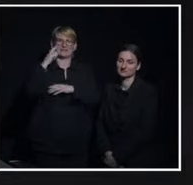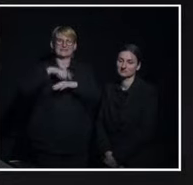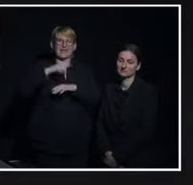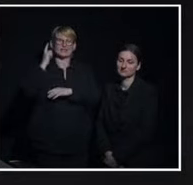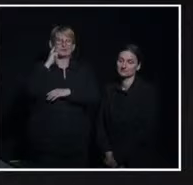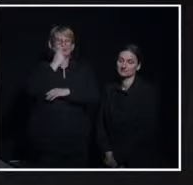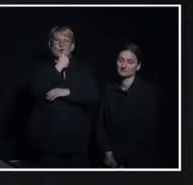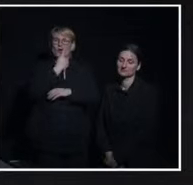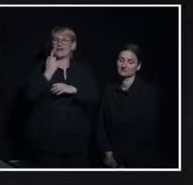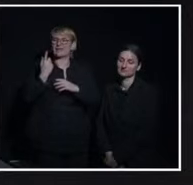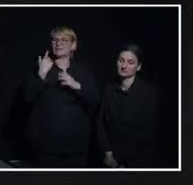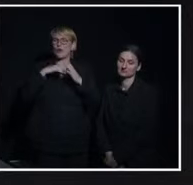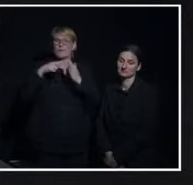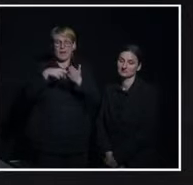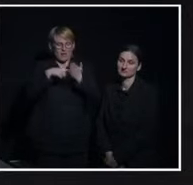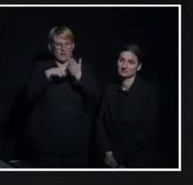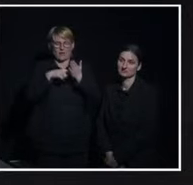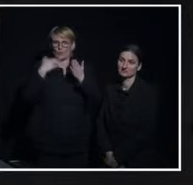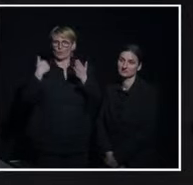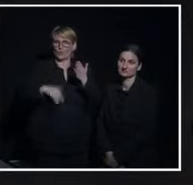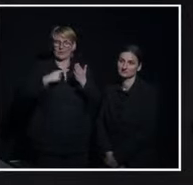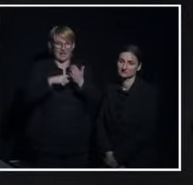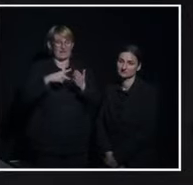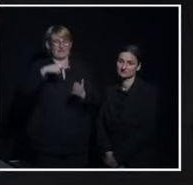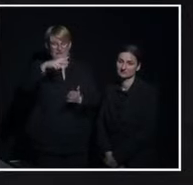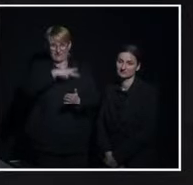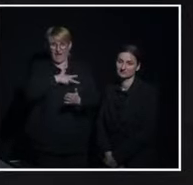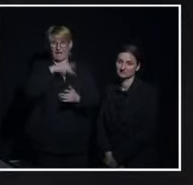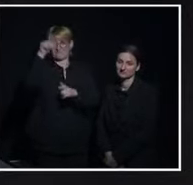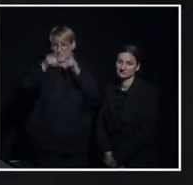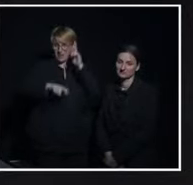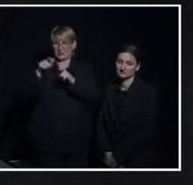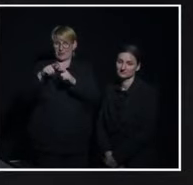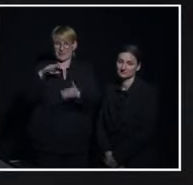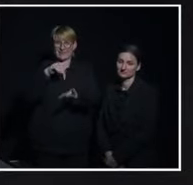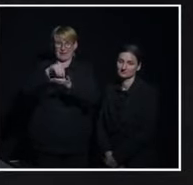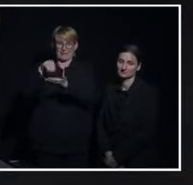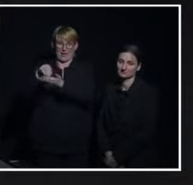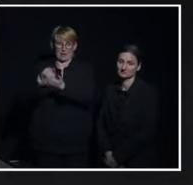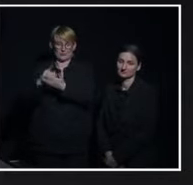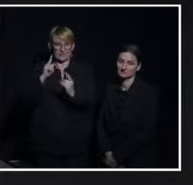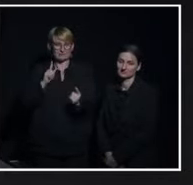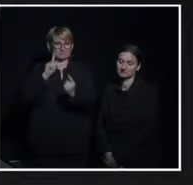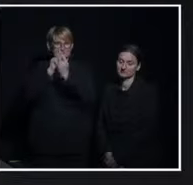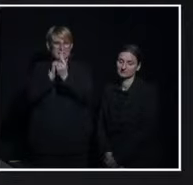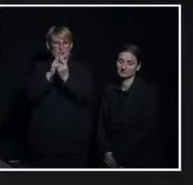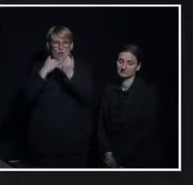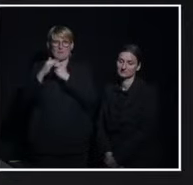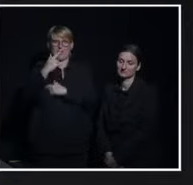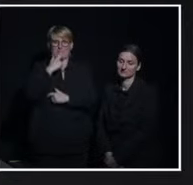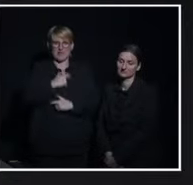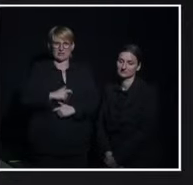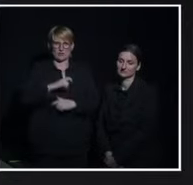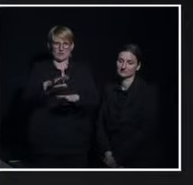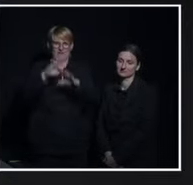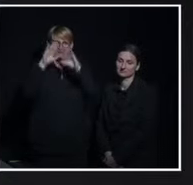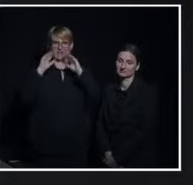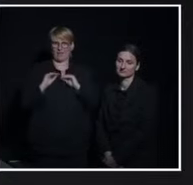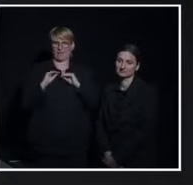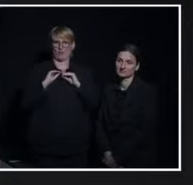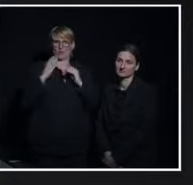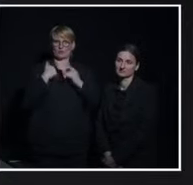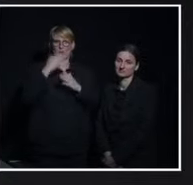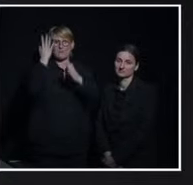deutlich, dass da wirklich echte Menschen daran beteiligt waren. Und durch dieses direkte Gespräch ist das nochmal viel persönlicher und man hat nochmal ein